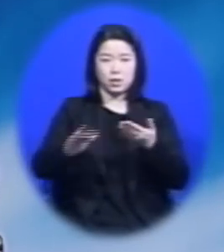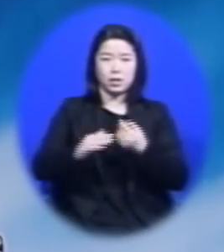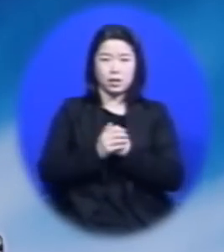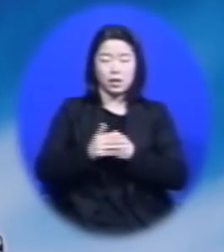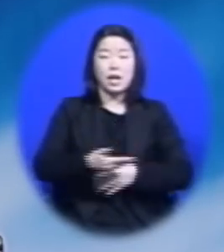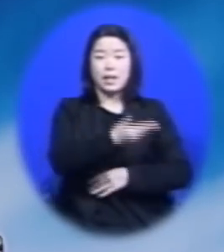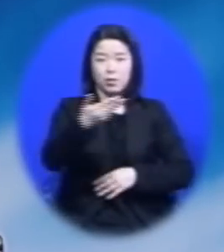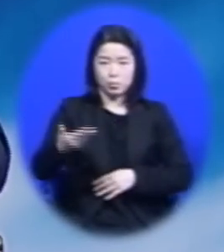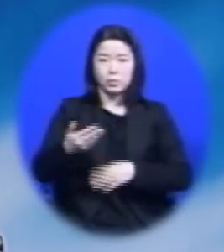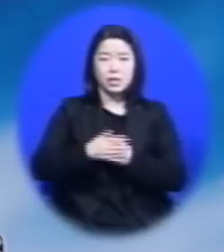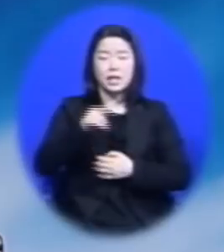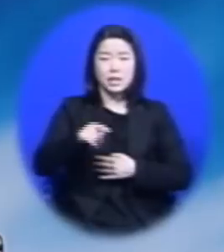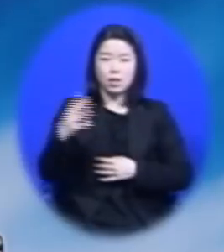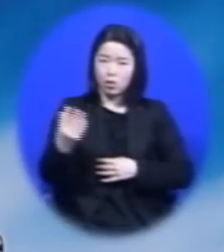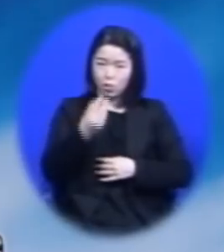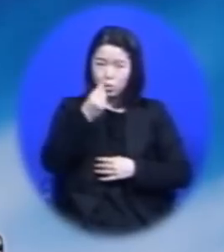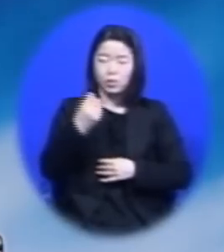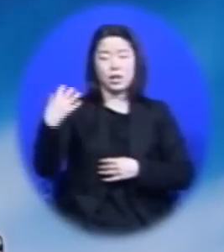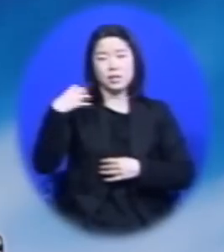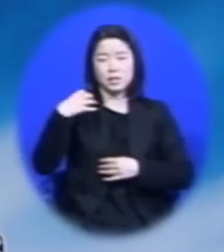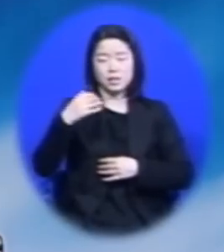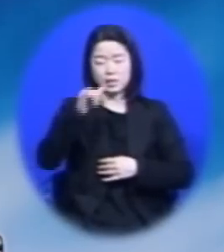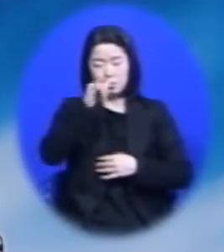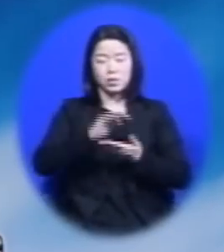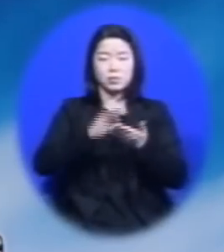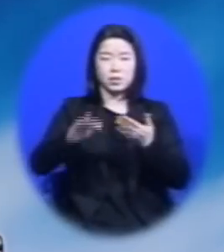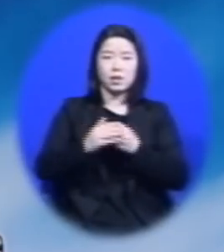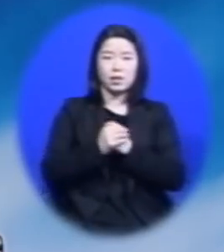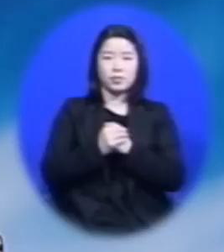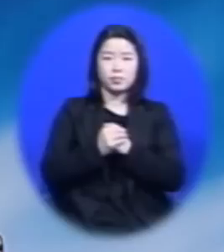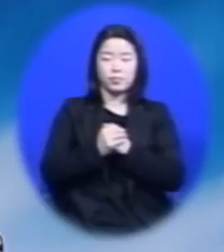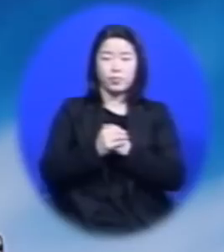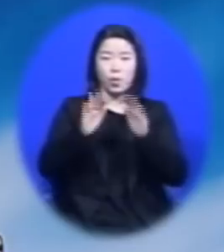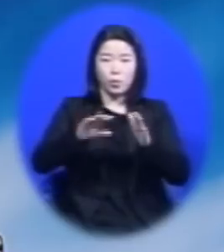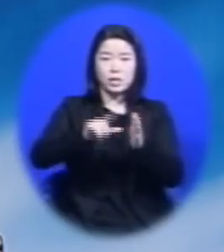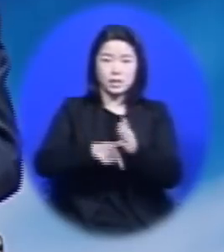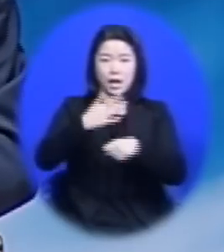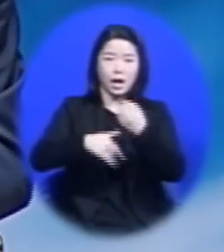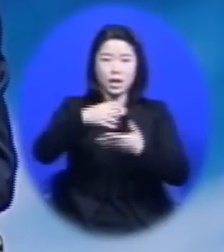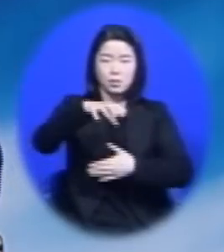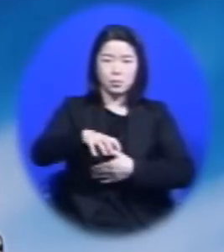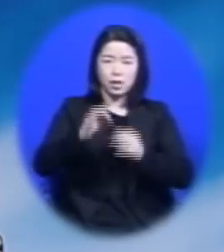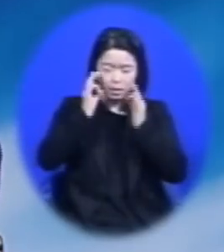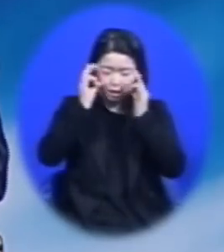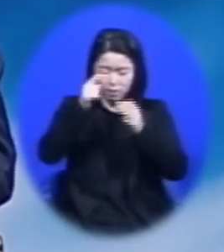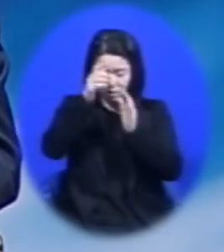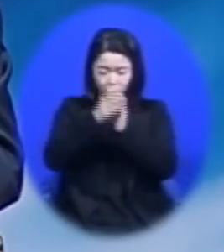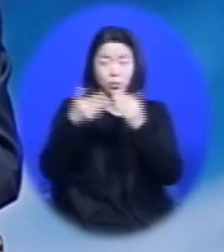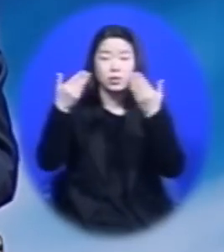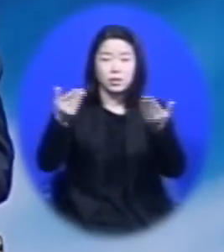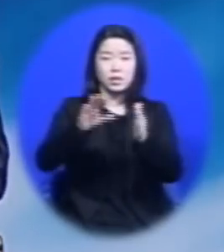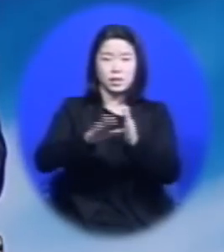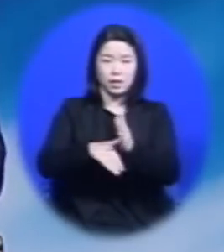여러분 이건 거룩한 사명입니다 오늘이 시간에 우리가 하나님 앞에 간절히 기도하실